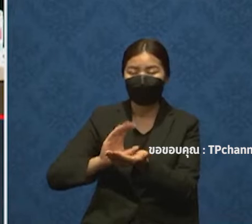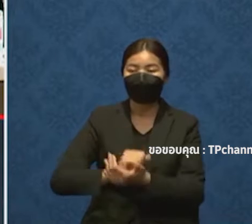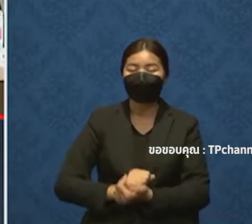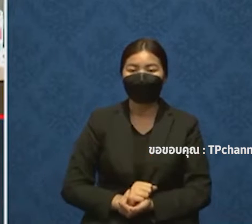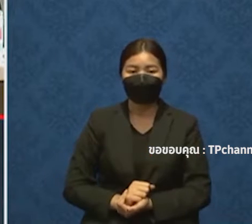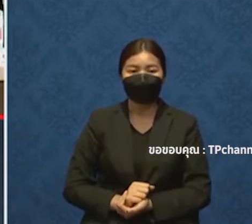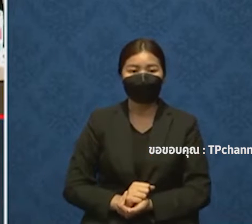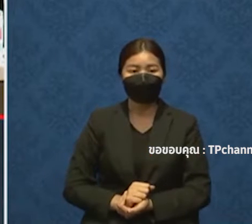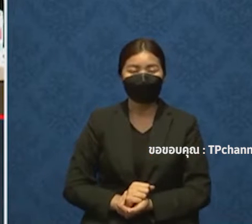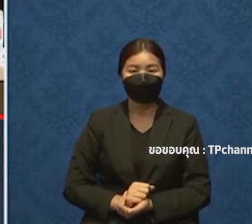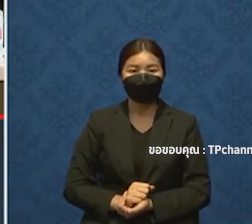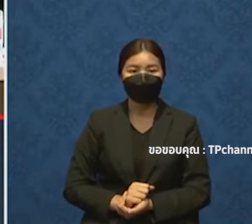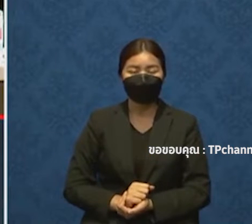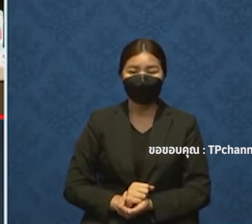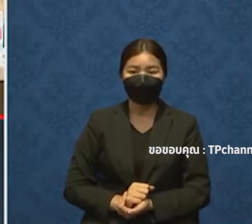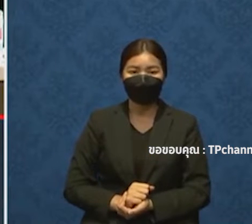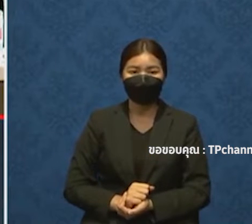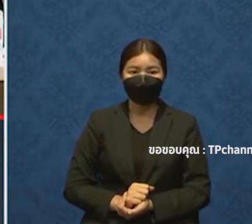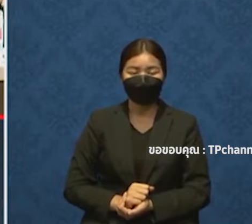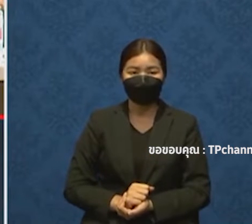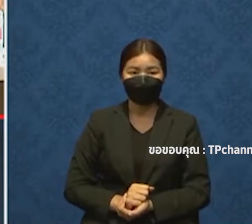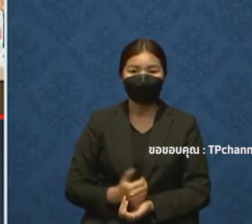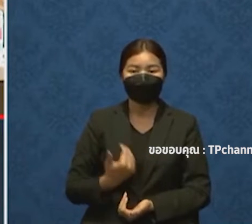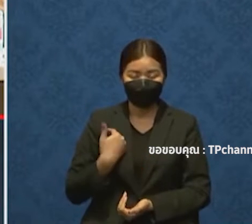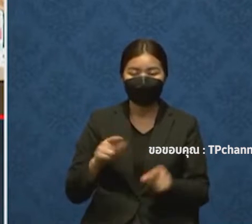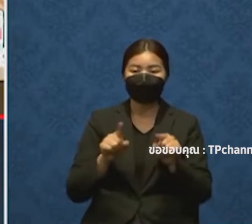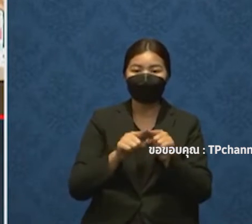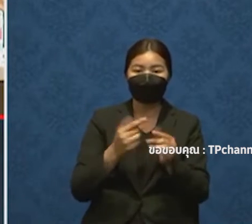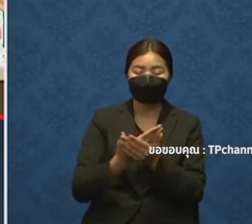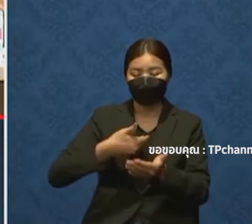ามีรายการที่กรรมาการอนุมัติสภาอนุมัติตามที่ท่าน